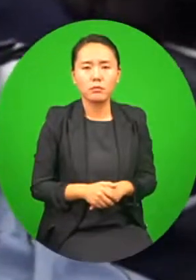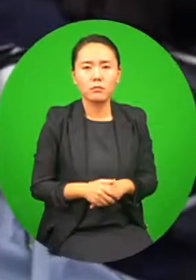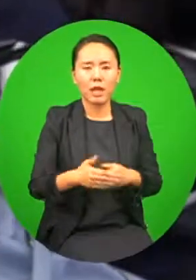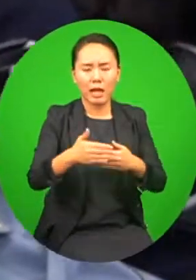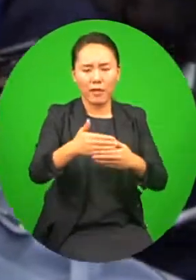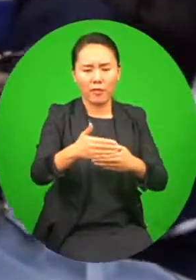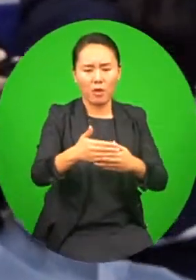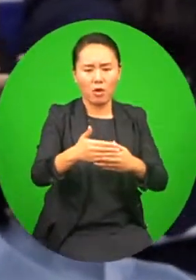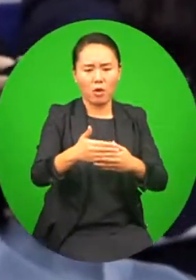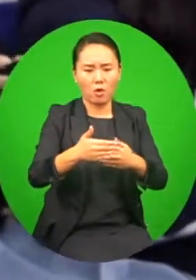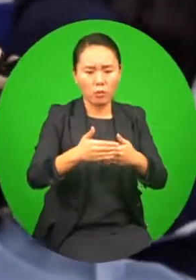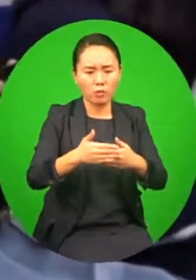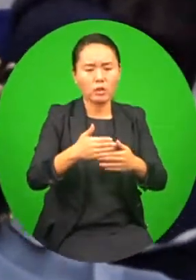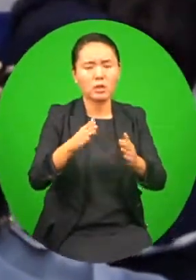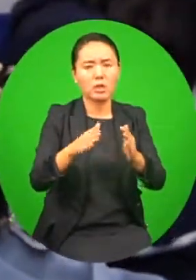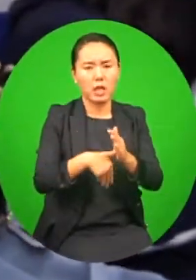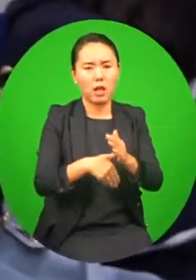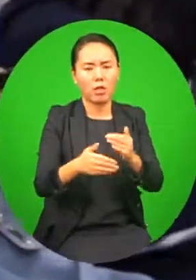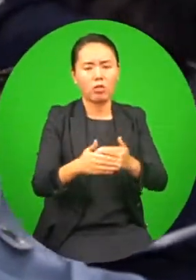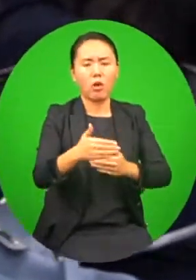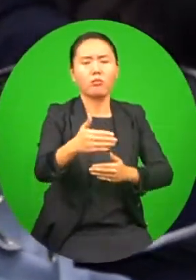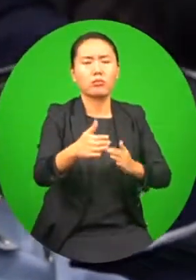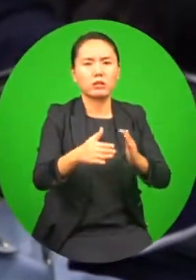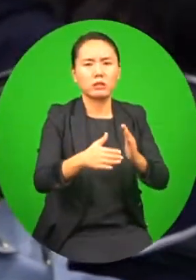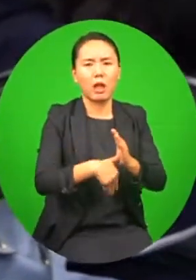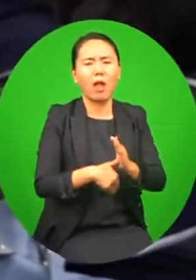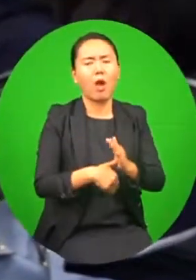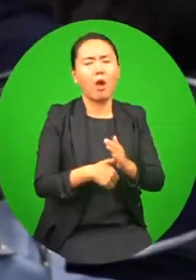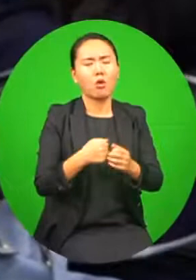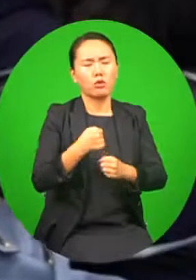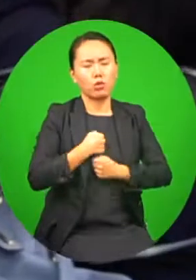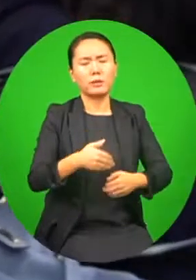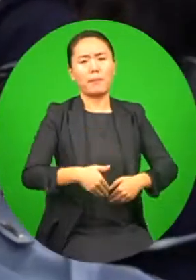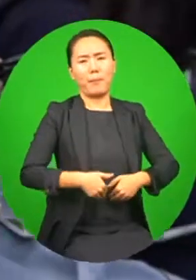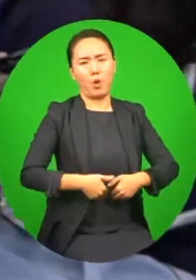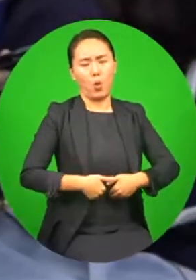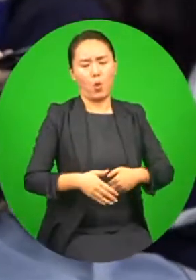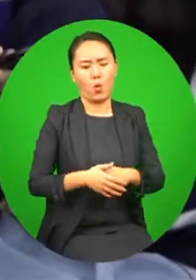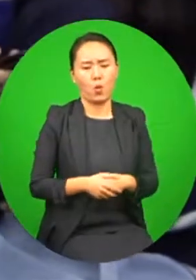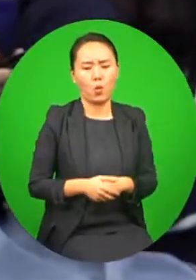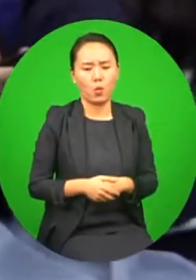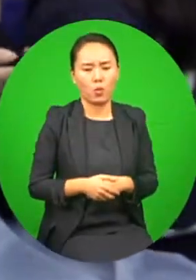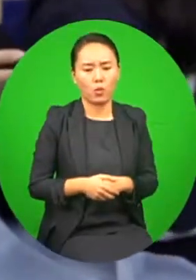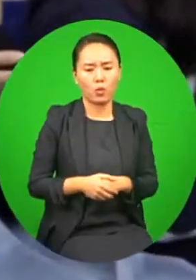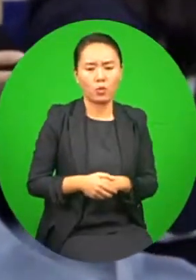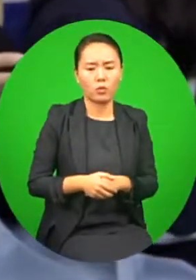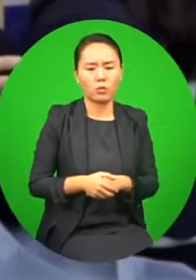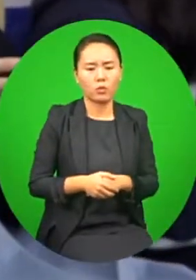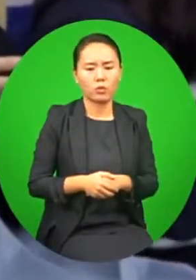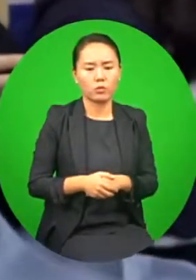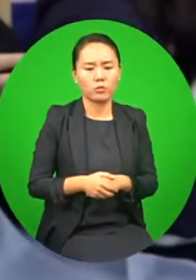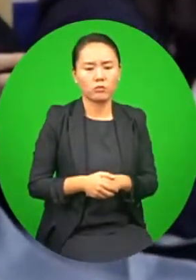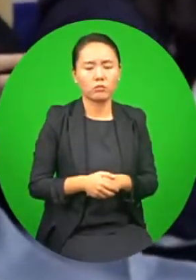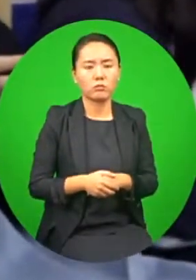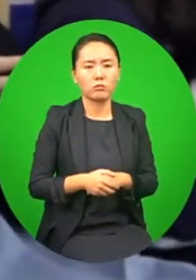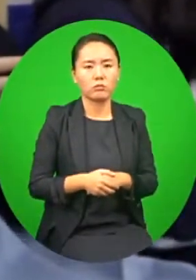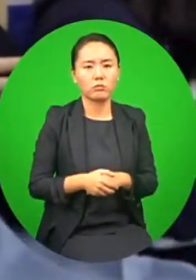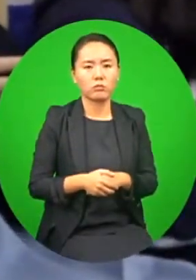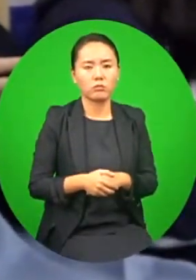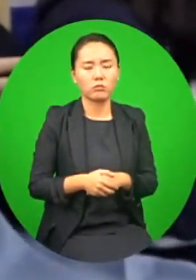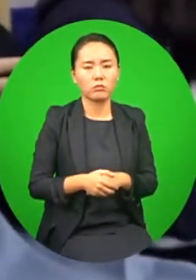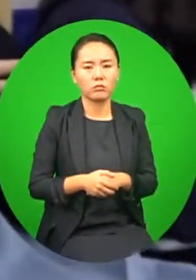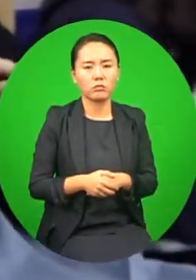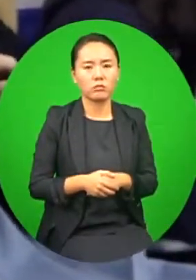간격이 좁을 때는 제가 치고 올라타야 되거든요. 안 그러면 못 가요. 그럴 때 앞에 뭐 치고 막